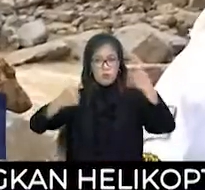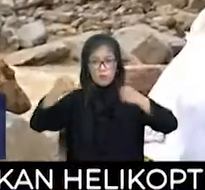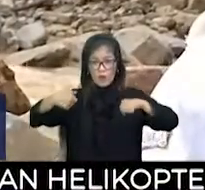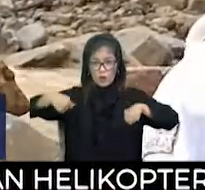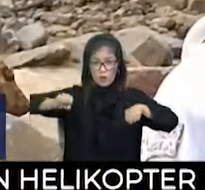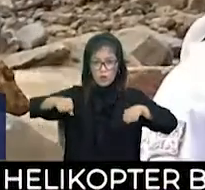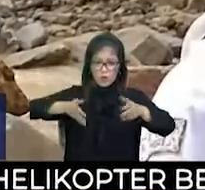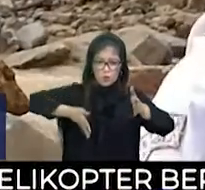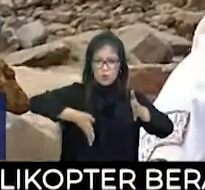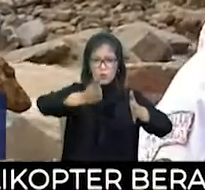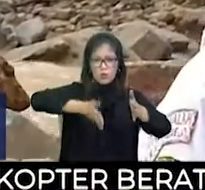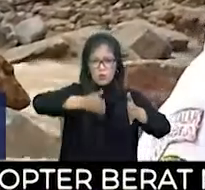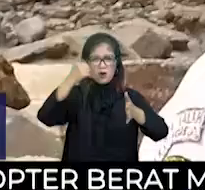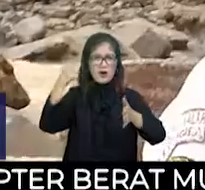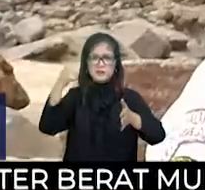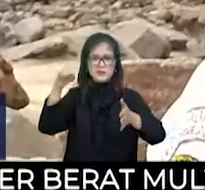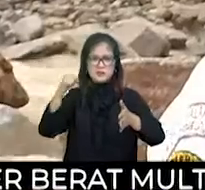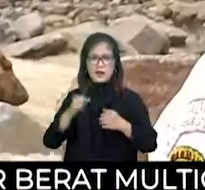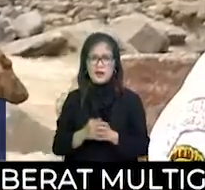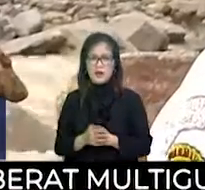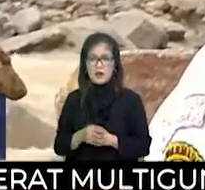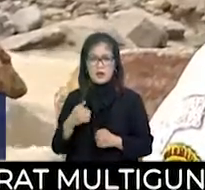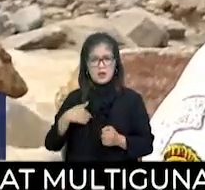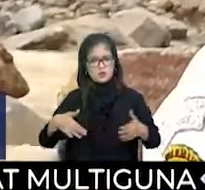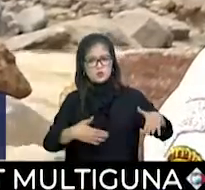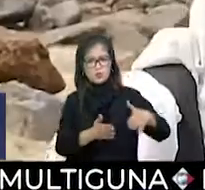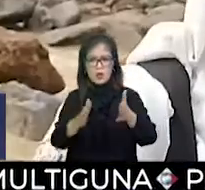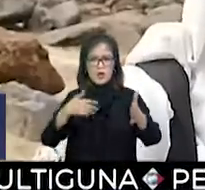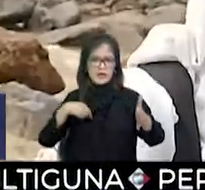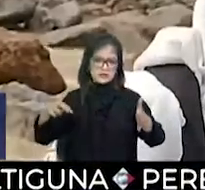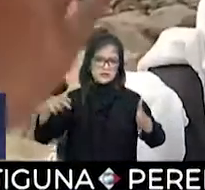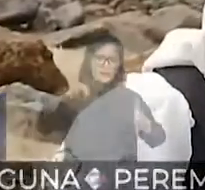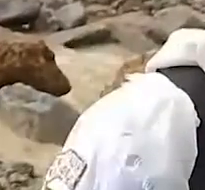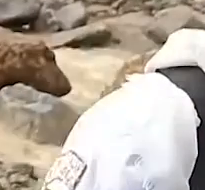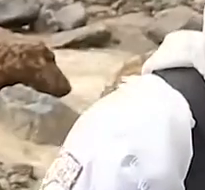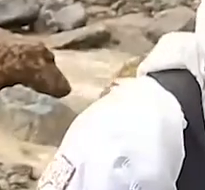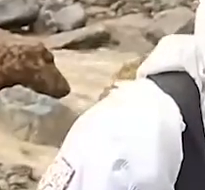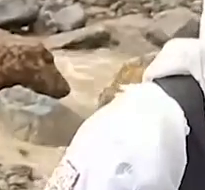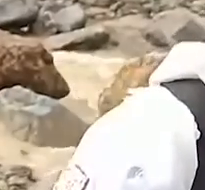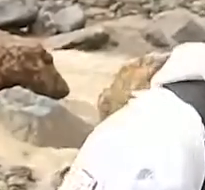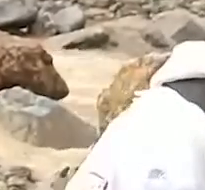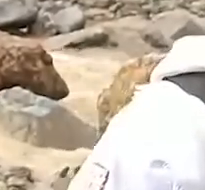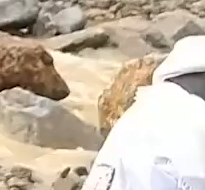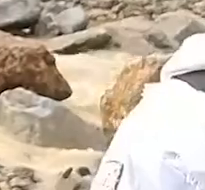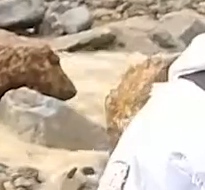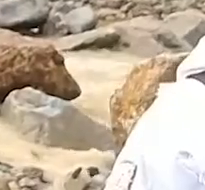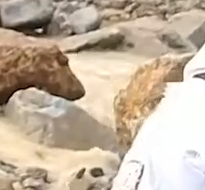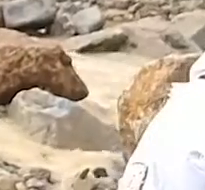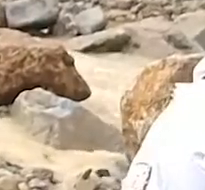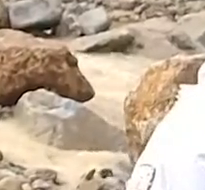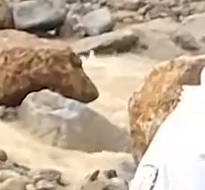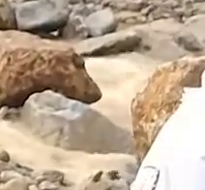kenapa nyebrang ini, Dek? Kan karena banjir batu, jadi akses jalannya tertutup. Rumahnya di sebelah sana. Di sebelah sana.